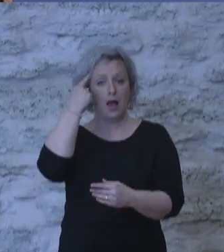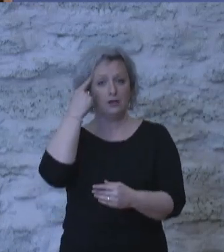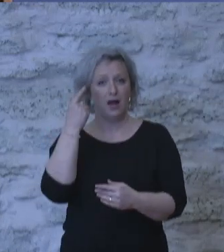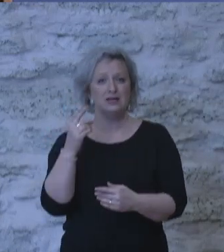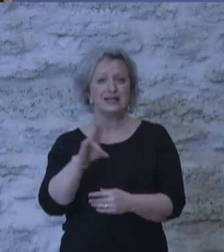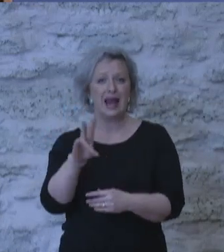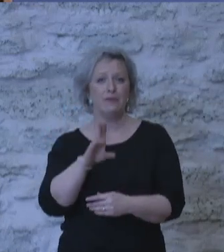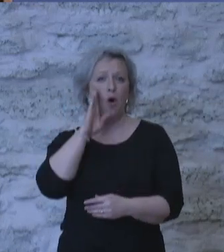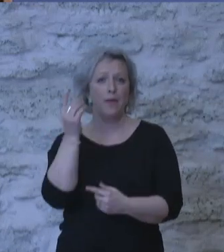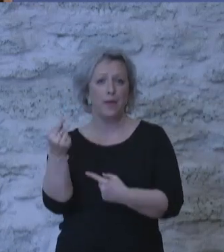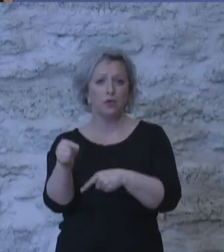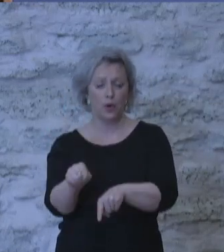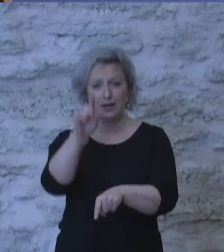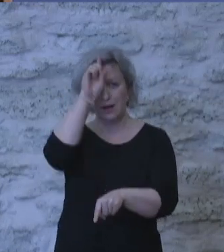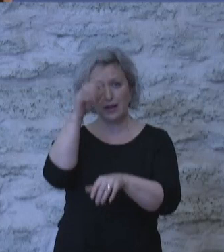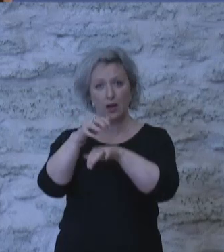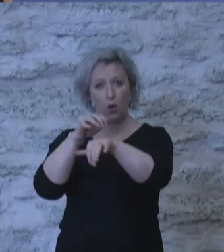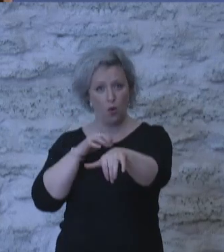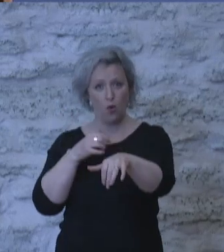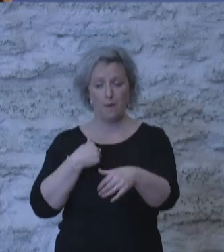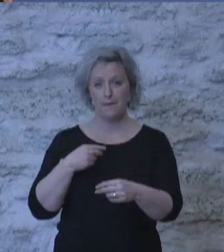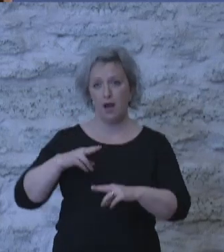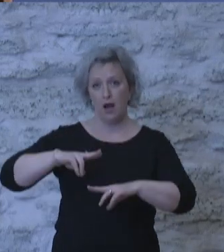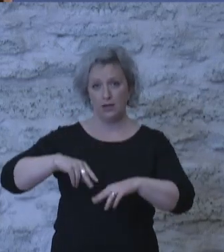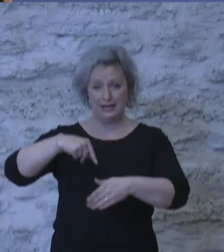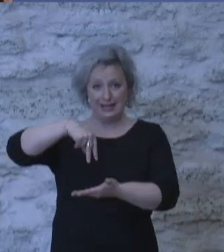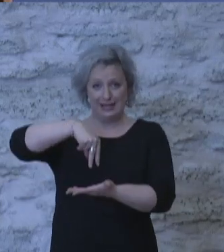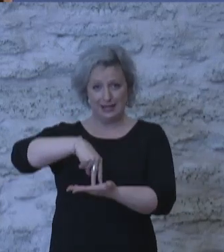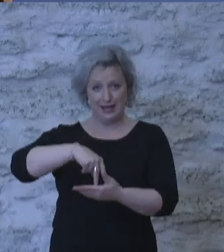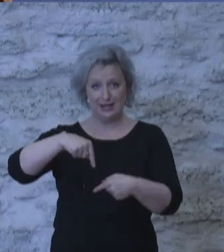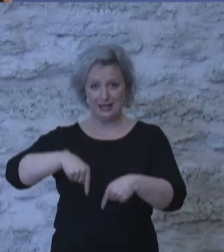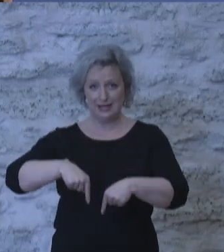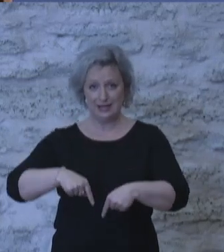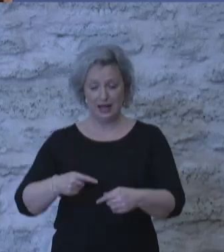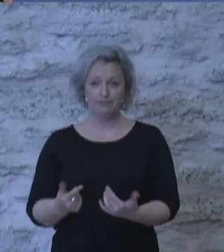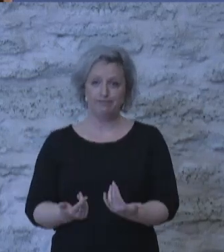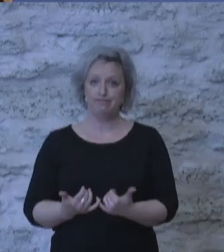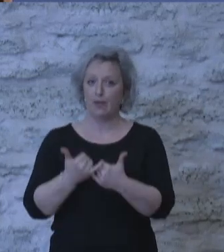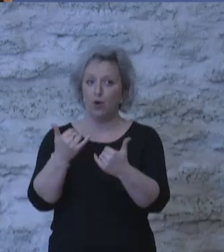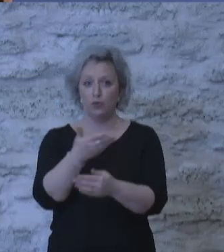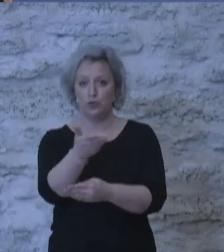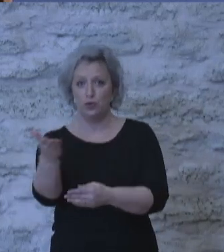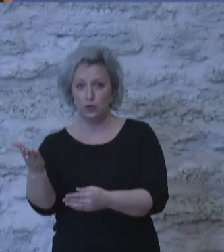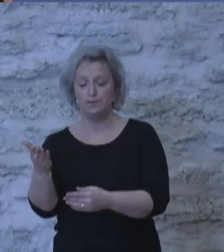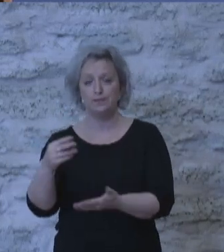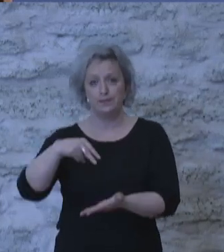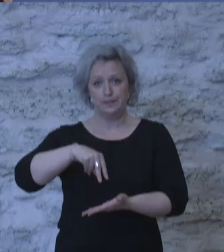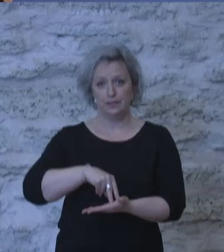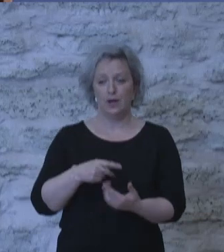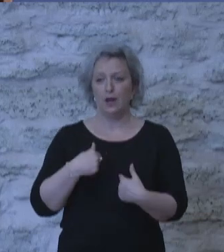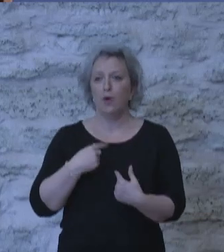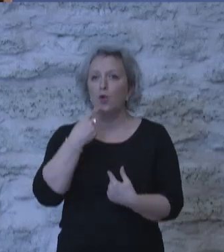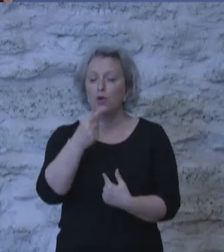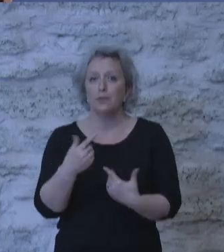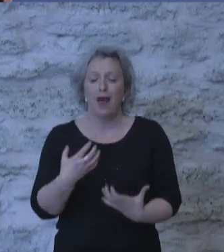riigukosse tulin, teie ette, Auvers riigukõtte, ma ütsin, et me oleme sellest, me oleme